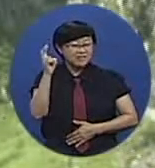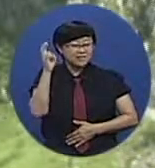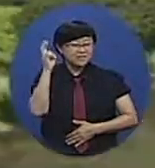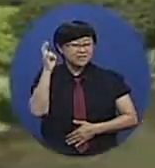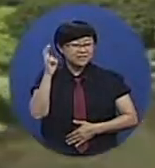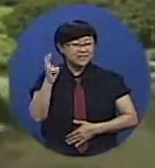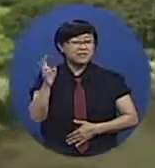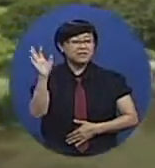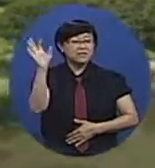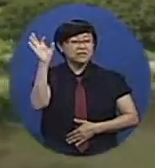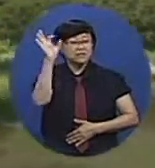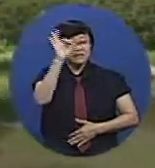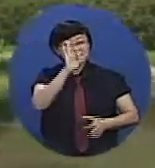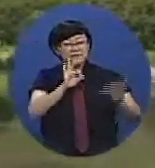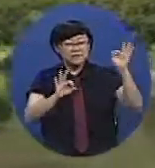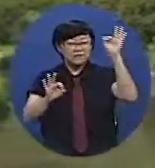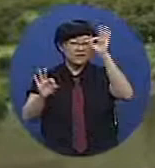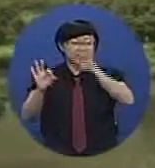생년아